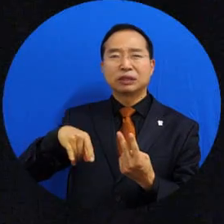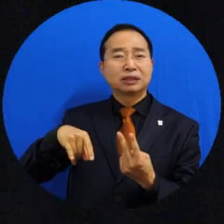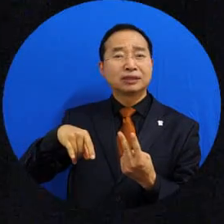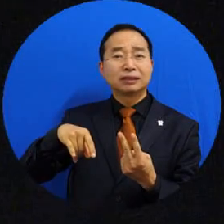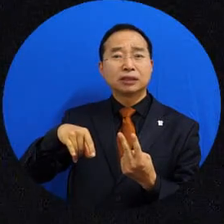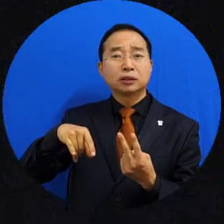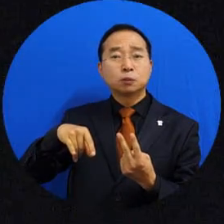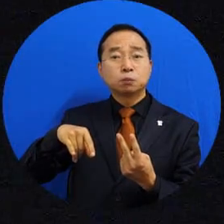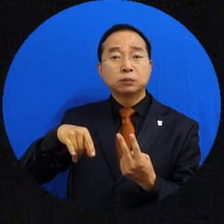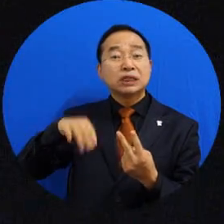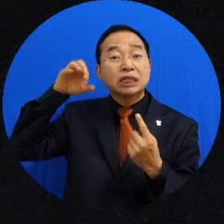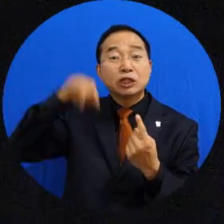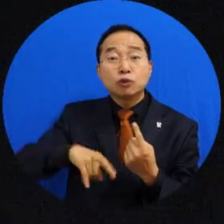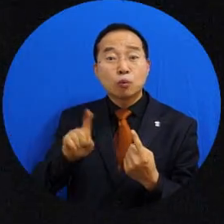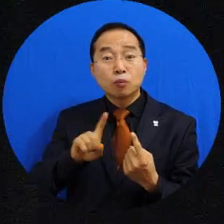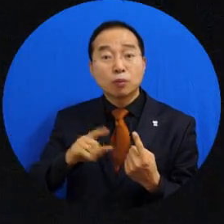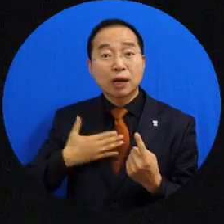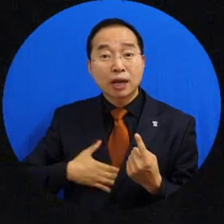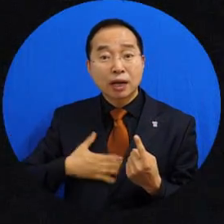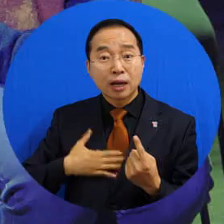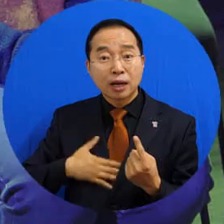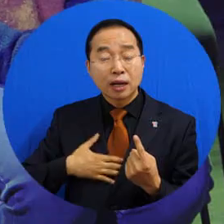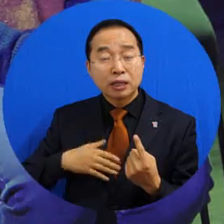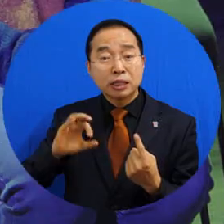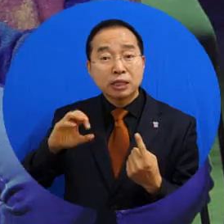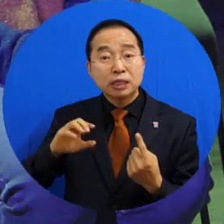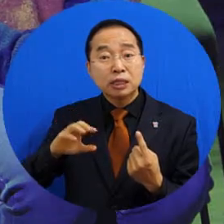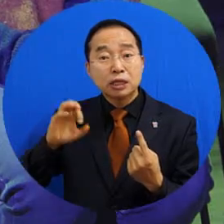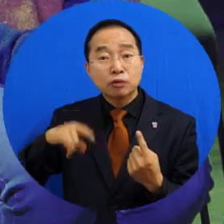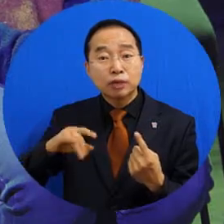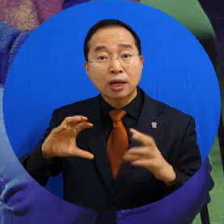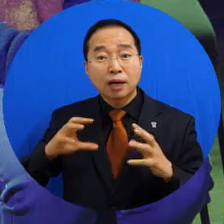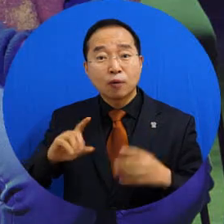했습니다. 1위가 어딘지 아세요?